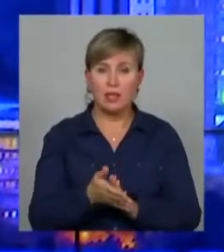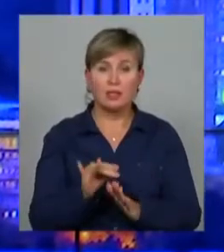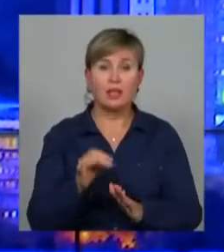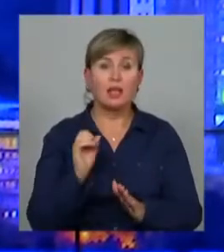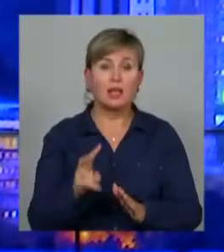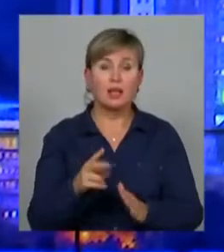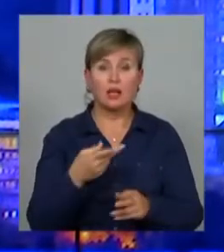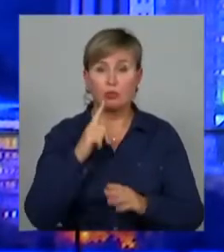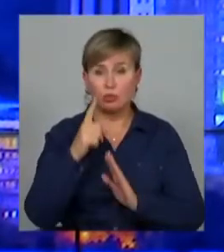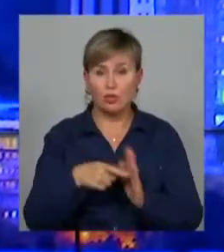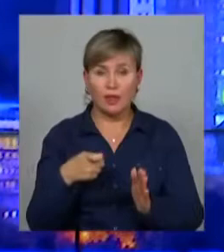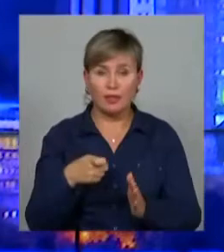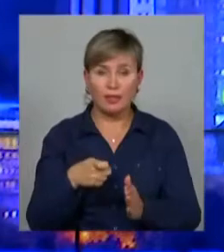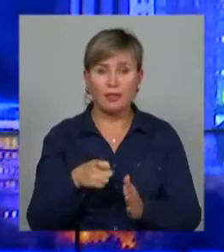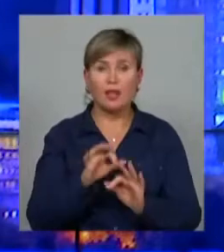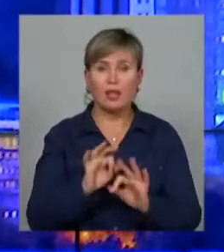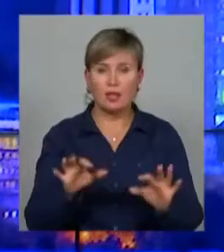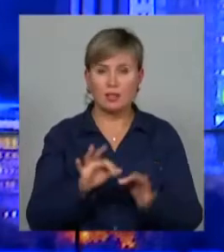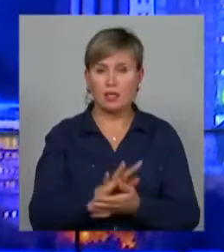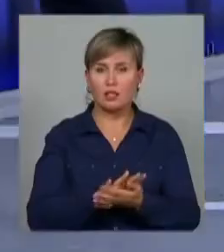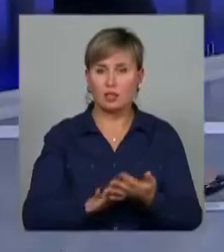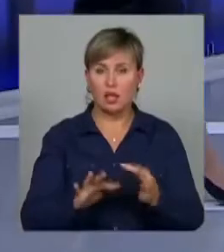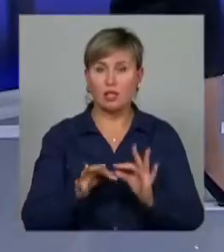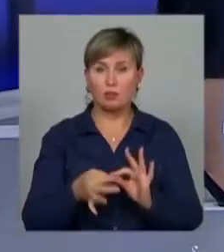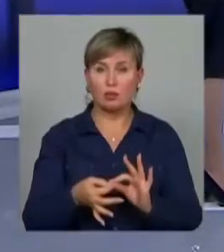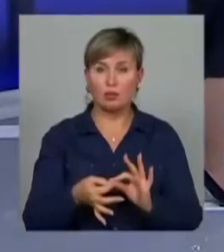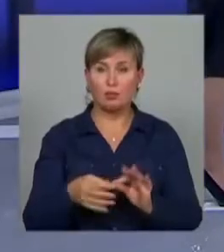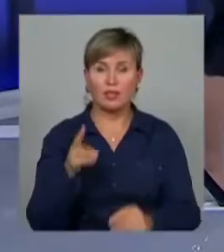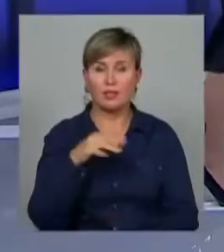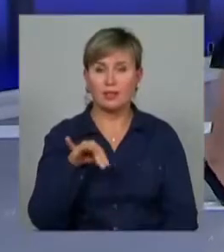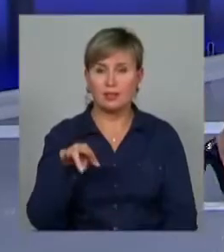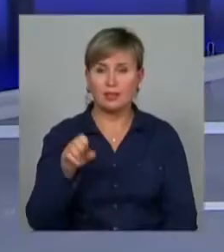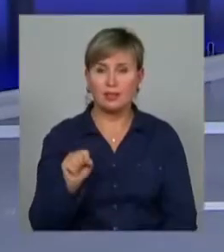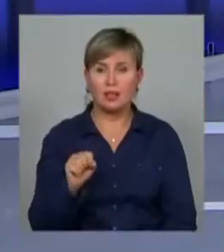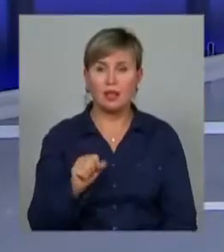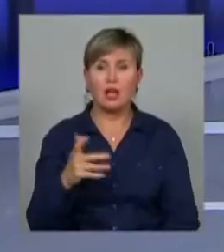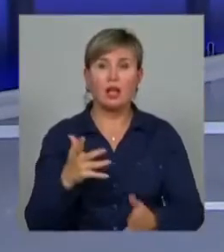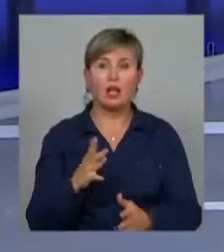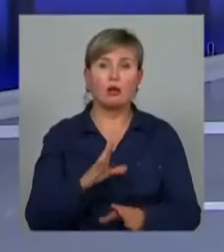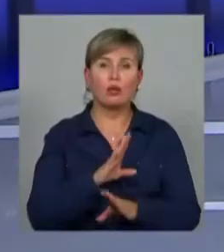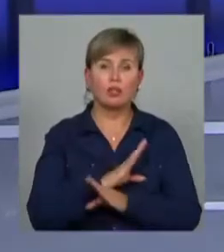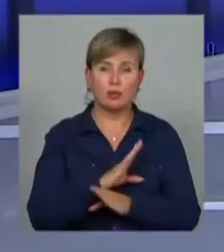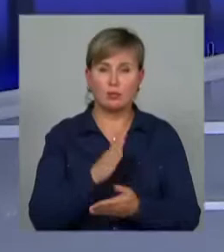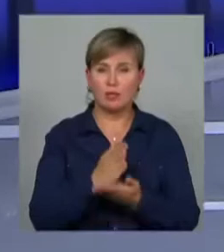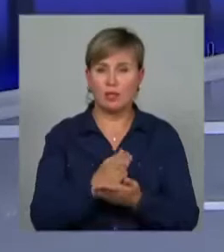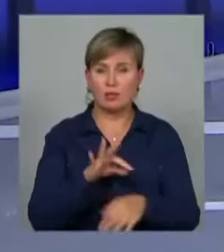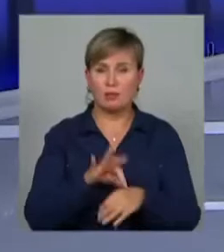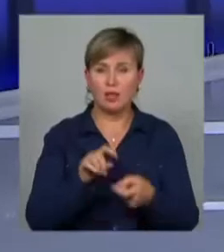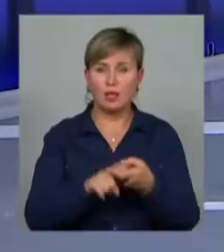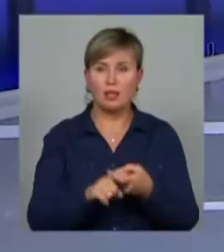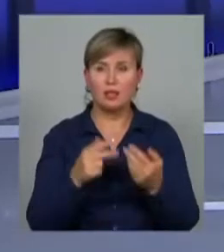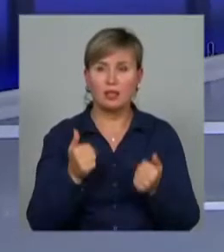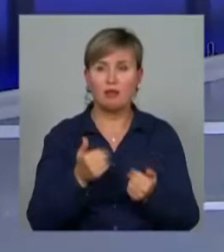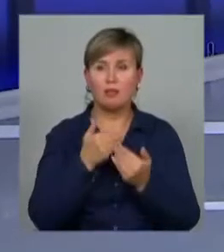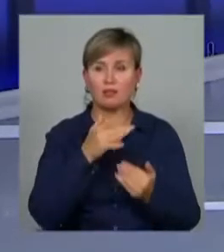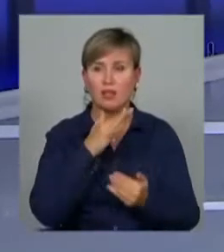его распознать, расскажет моя коллега Дина Жанабекова. Дина, так о каком смертельном симптоме идет речь? Да, Диас, в последнее